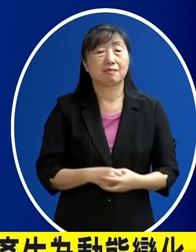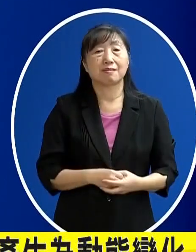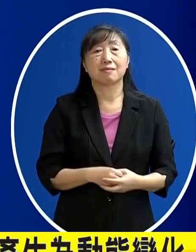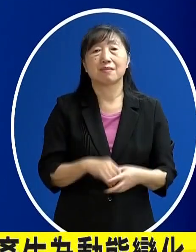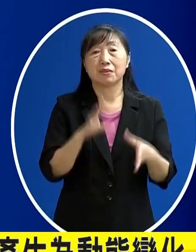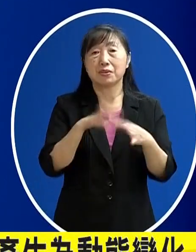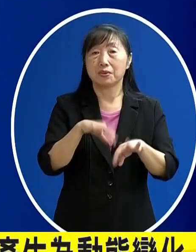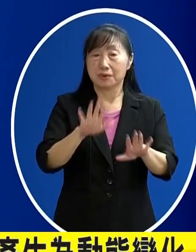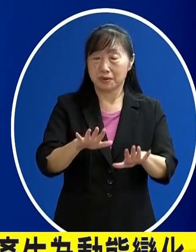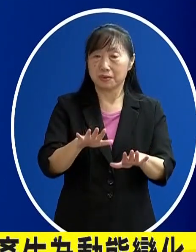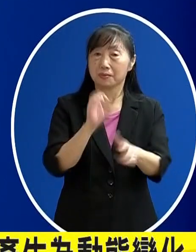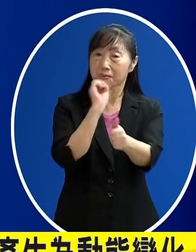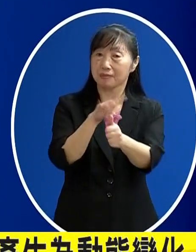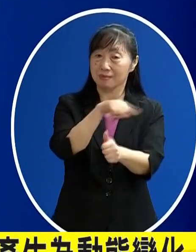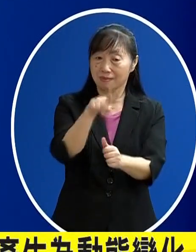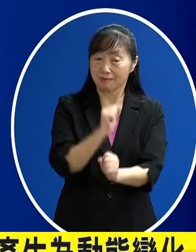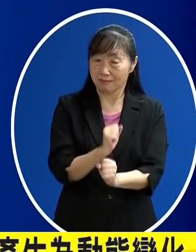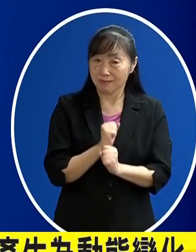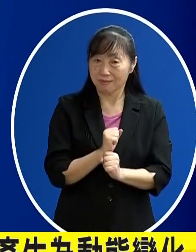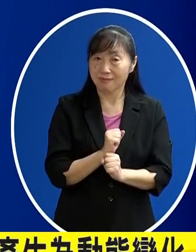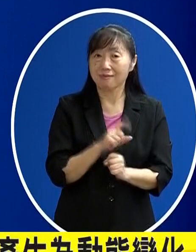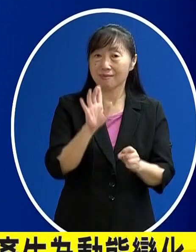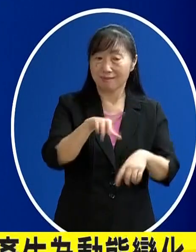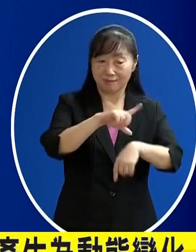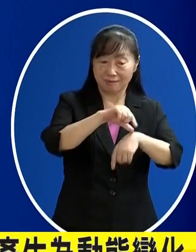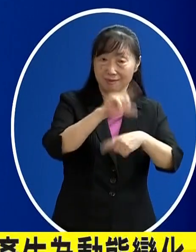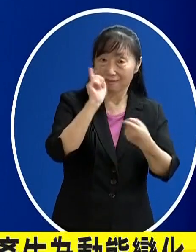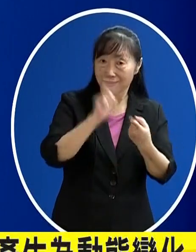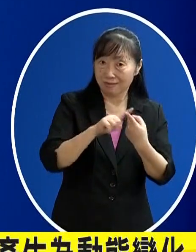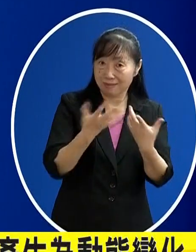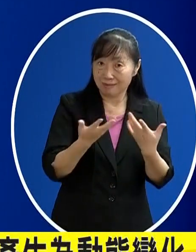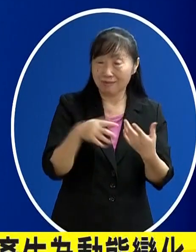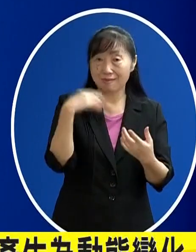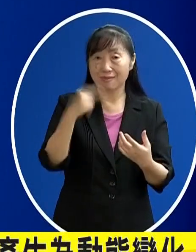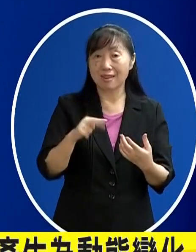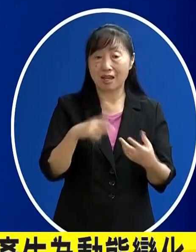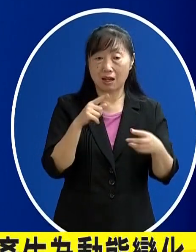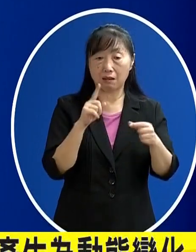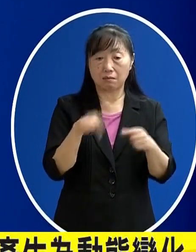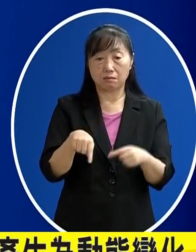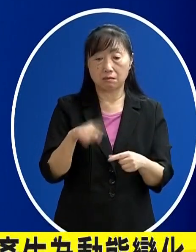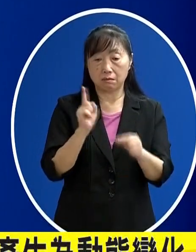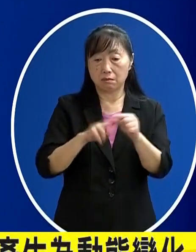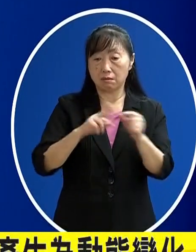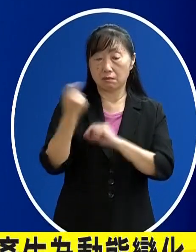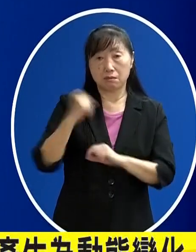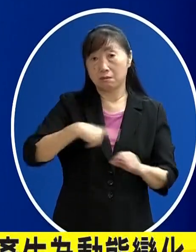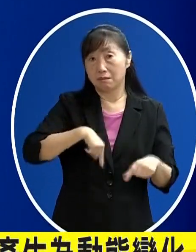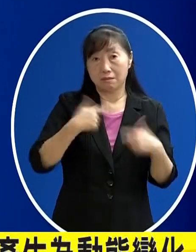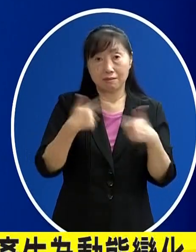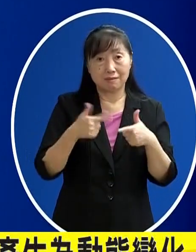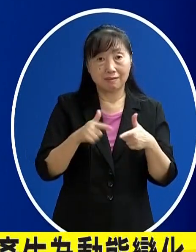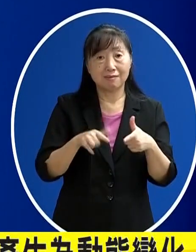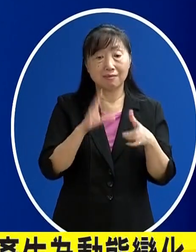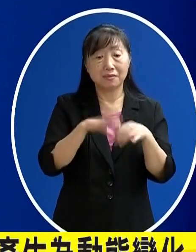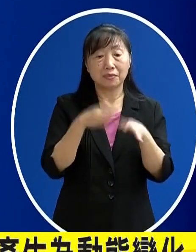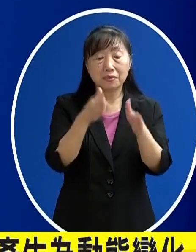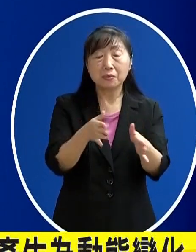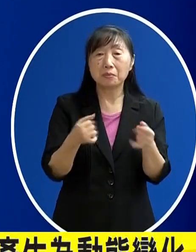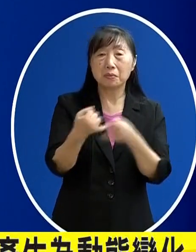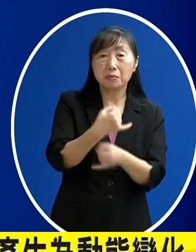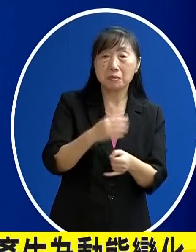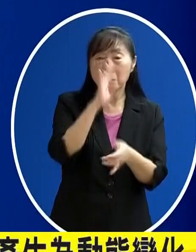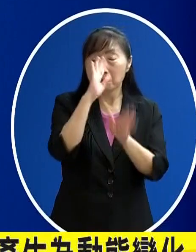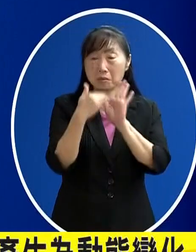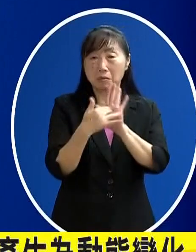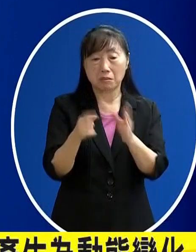以我想特别就是要注意说检验时机，然后这个不是检验综合抗体，因为没有办法用这样子来推估细胞免疫，这三